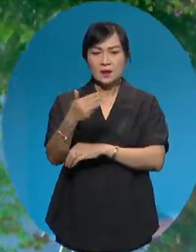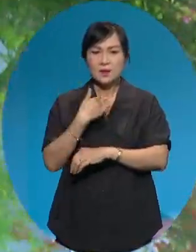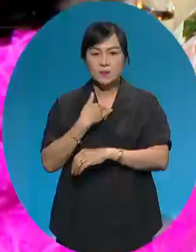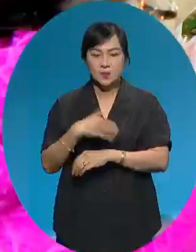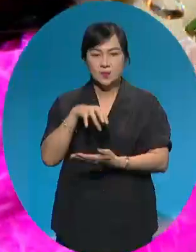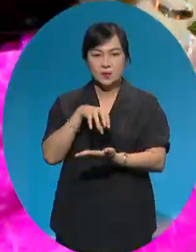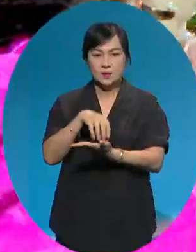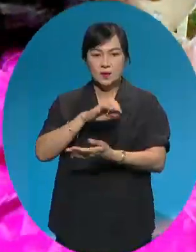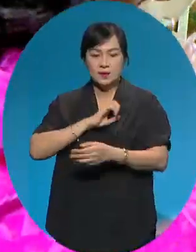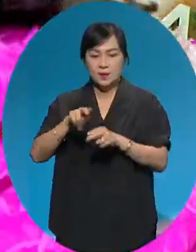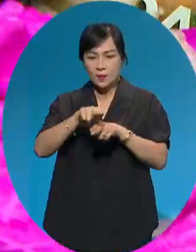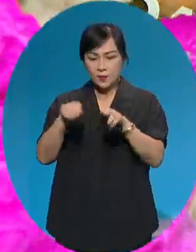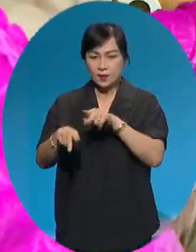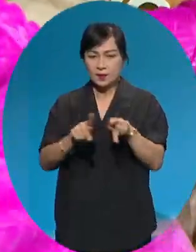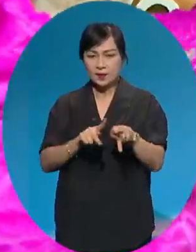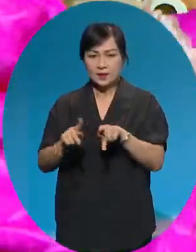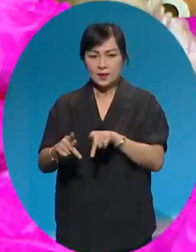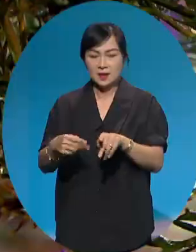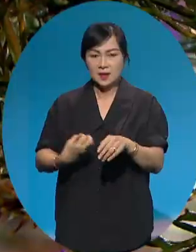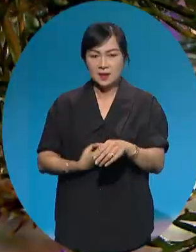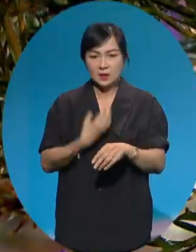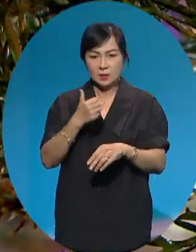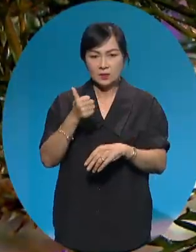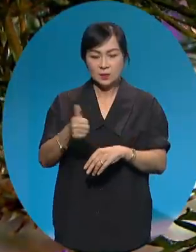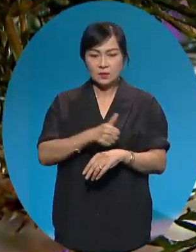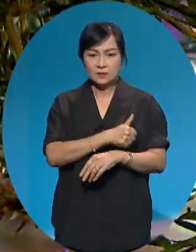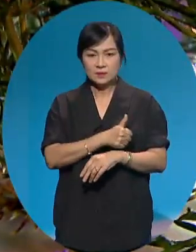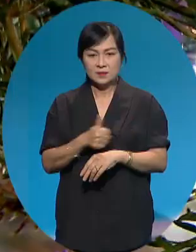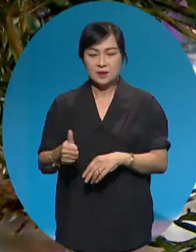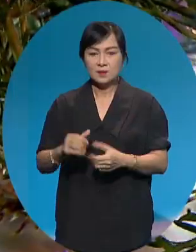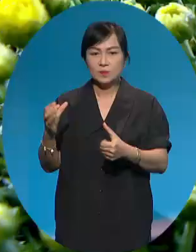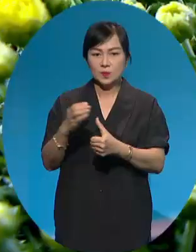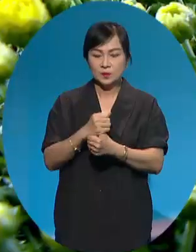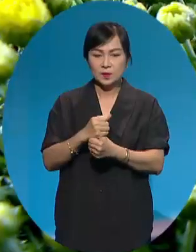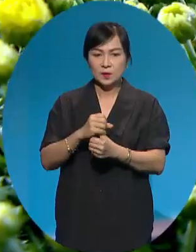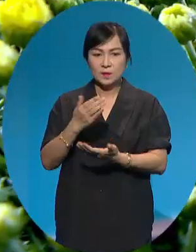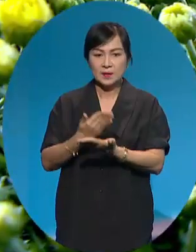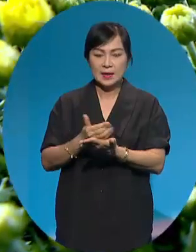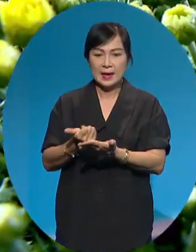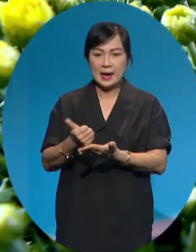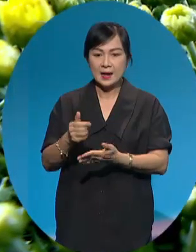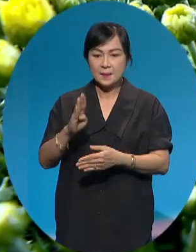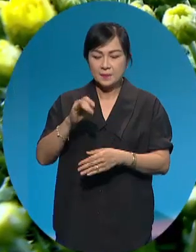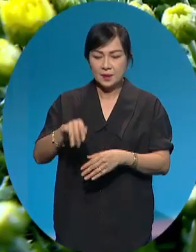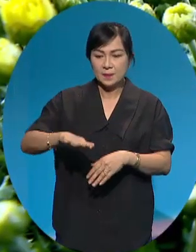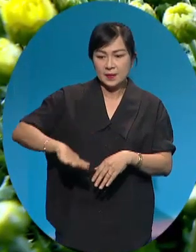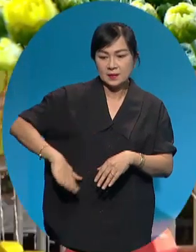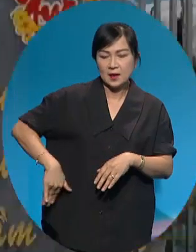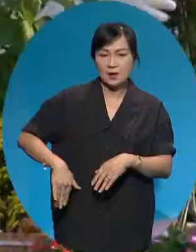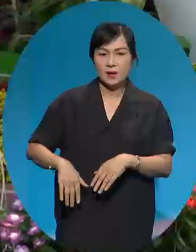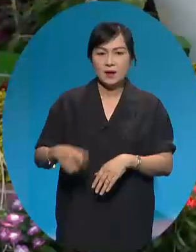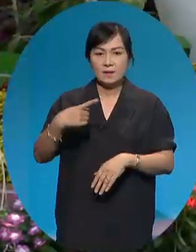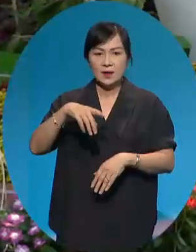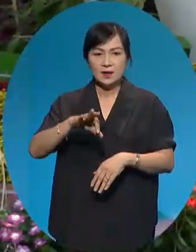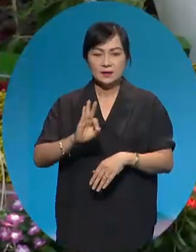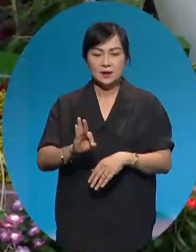muốn địa phương sớm phục hồi kinh tế, mang lại cuộc sống tốt hơn cho người dân, với mục tiêu không để ai bỏ lại phía sau. Tại phường Linh Tây,